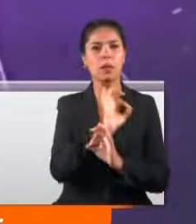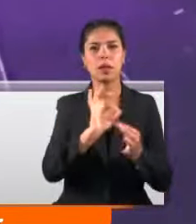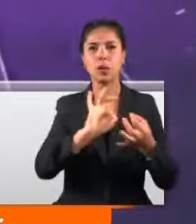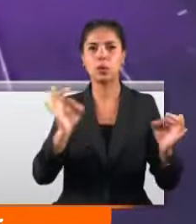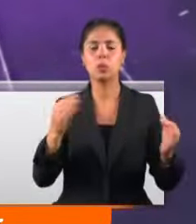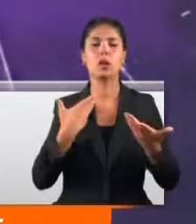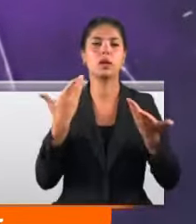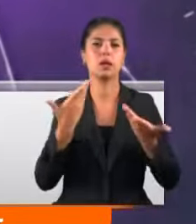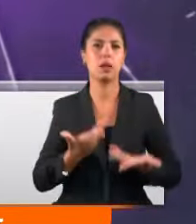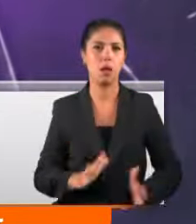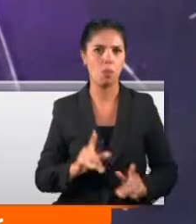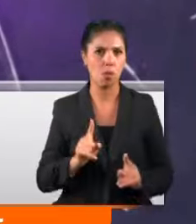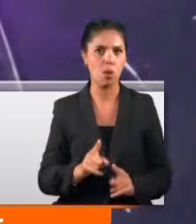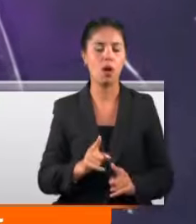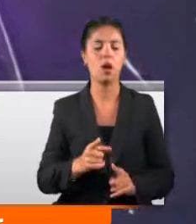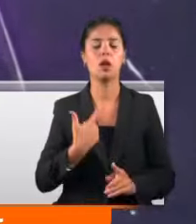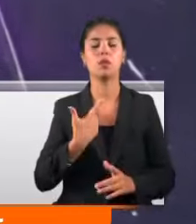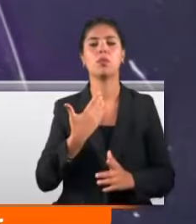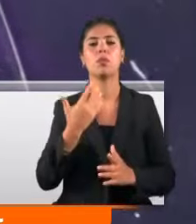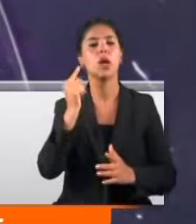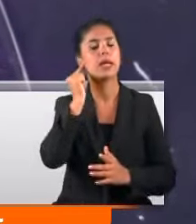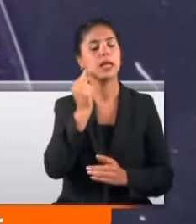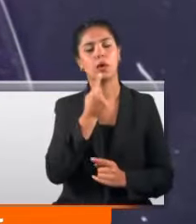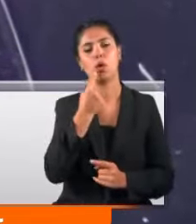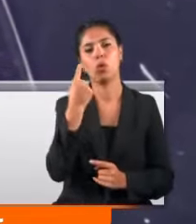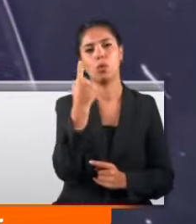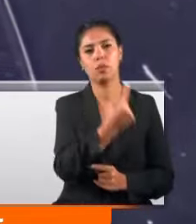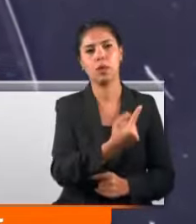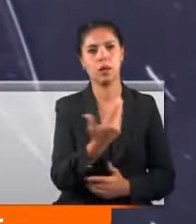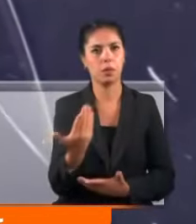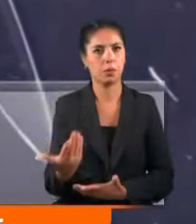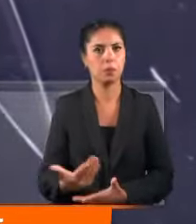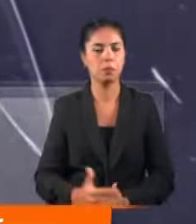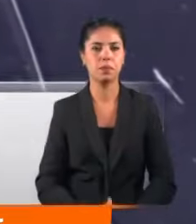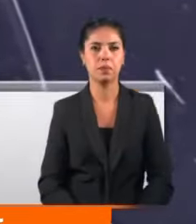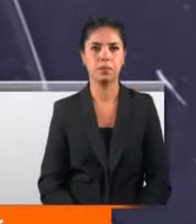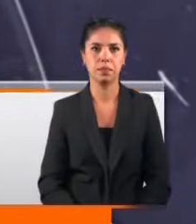sözleri reddediyor ve en güçlü şekilde kınıyorum diyerek katıldı tartışmalara.